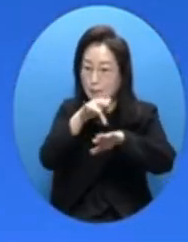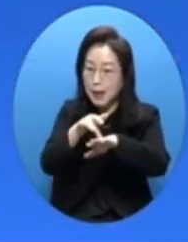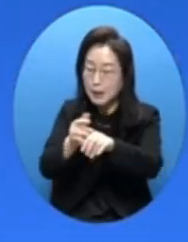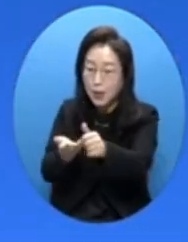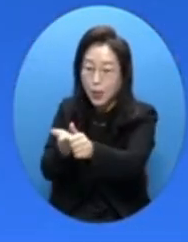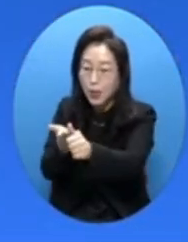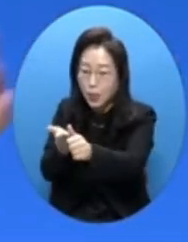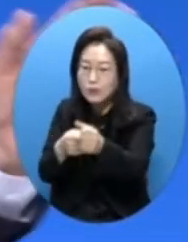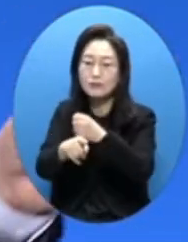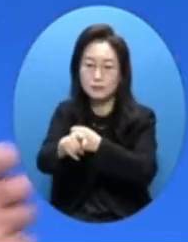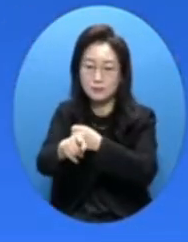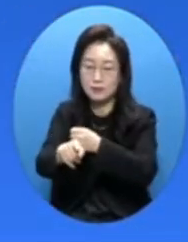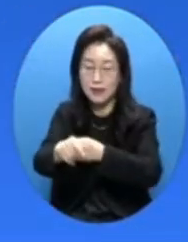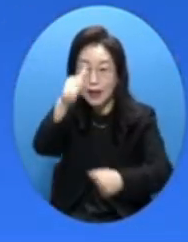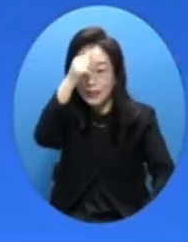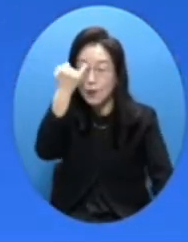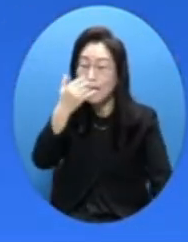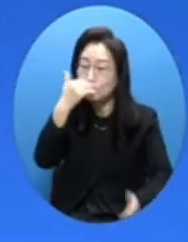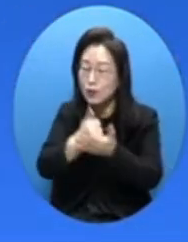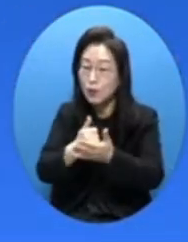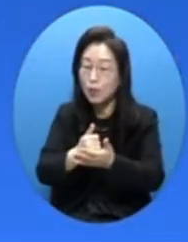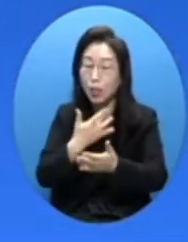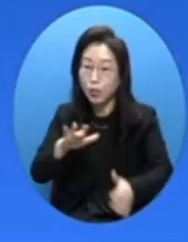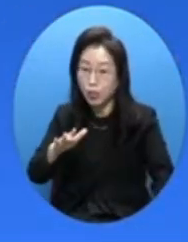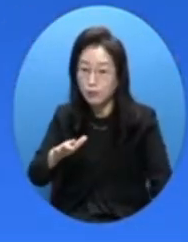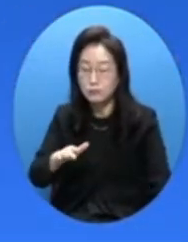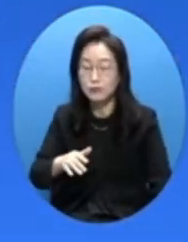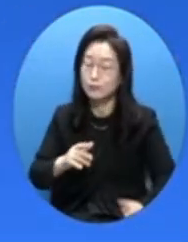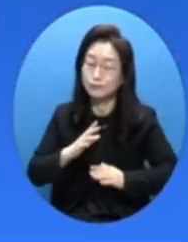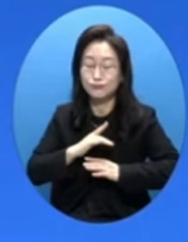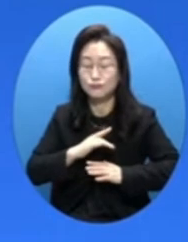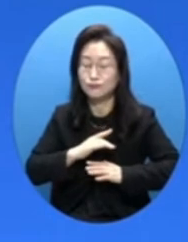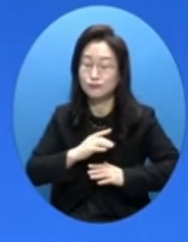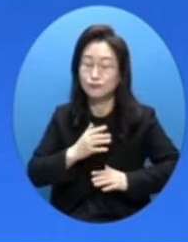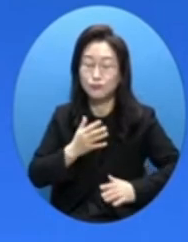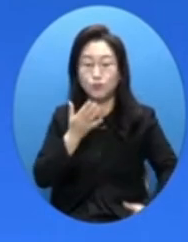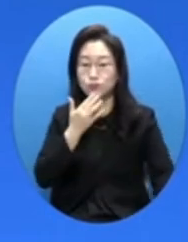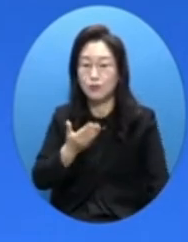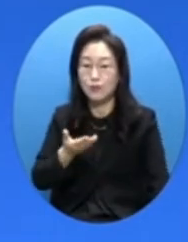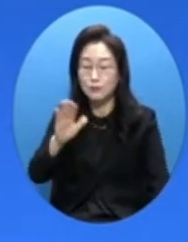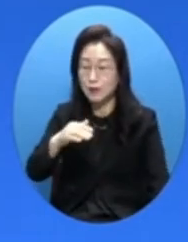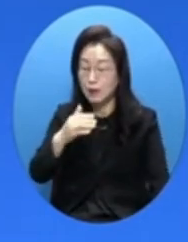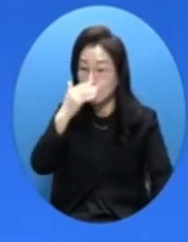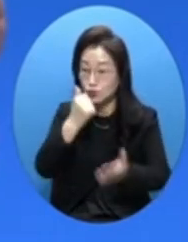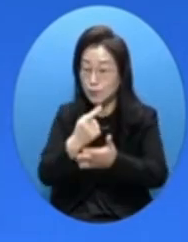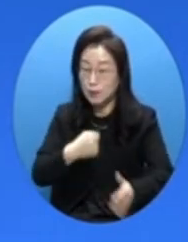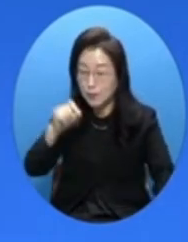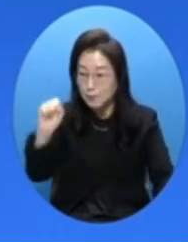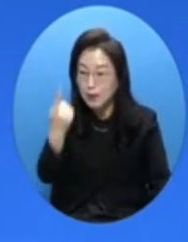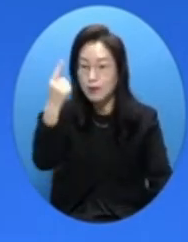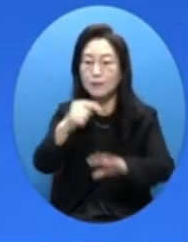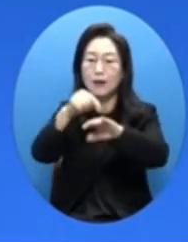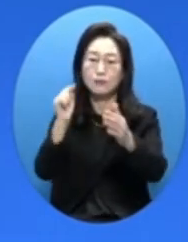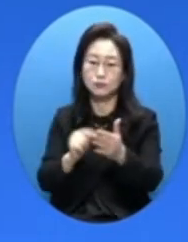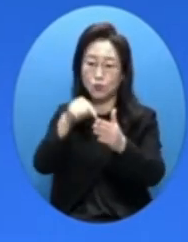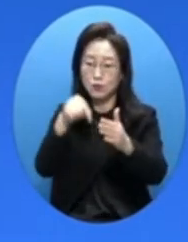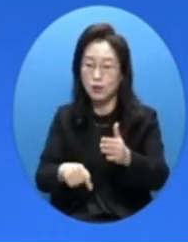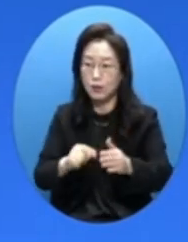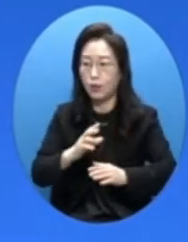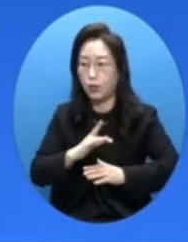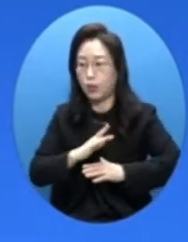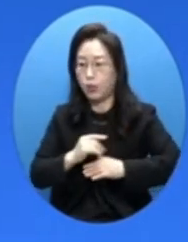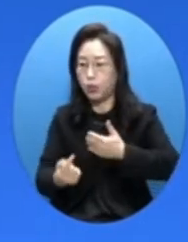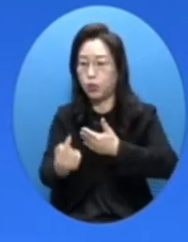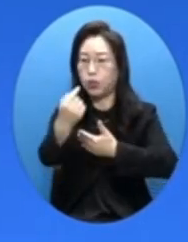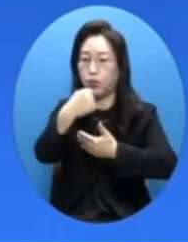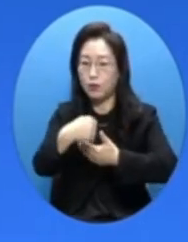것입니다. 아담과 하와가 죄를 짓지 않았을 때는 두려움이 없었습니다. 그런데 죄를 짓자마자 그 마음에 두려움이 다가왔습니다.